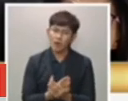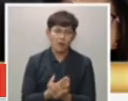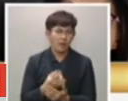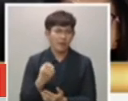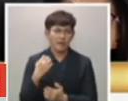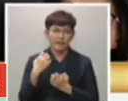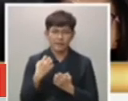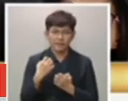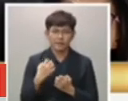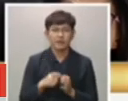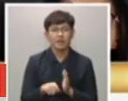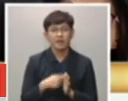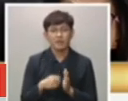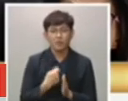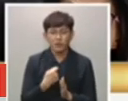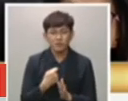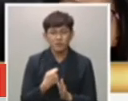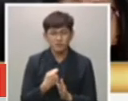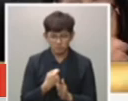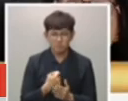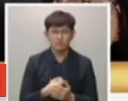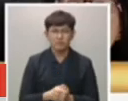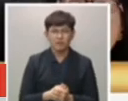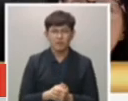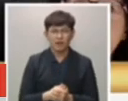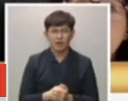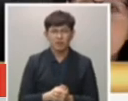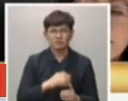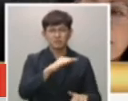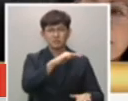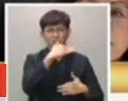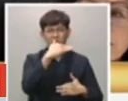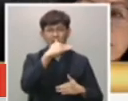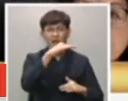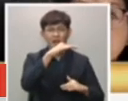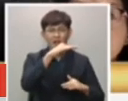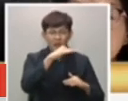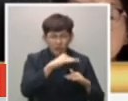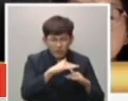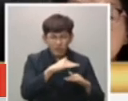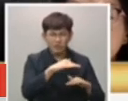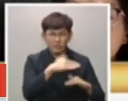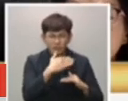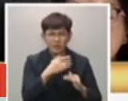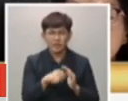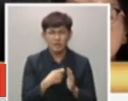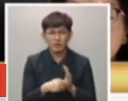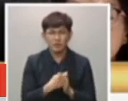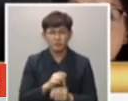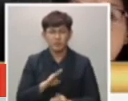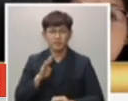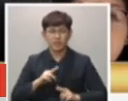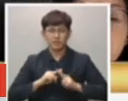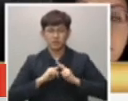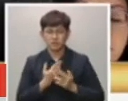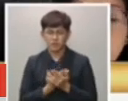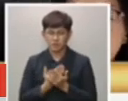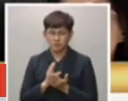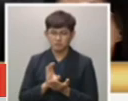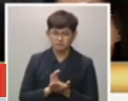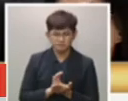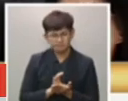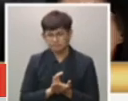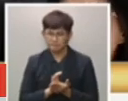แต่ที่น่าตระหนกกว่าคือการนำเข้าลดลงไปอีกลดลงเยอะกว่าเพราะเอกชนไม่กล้าที่จะลงทุนไม่มีความมั่นใจ